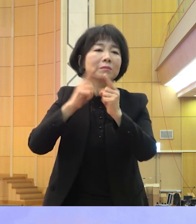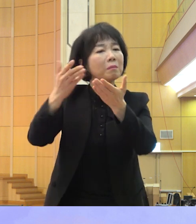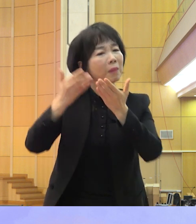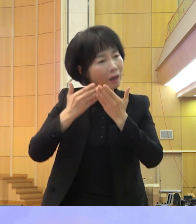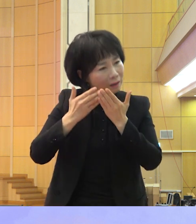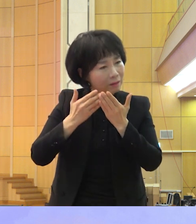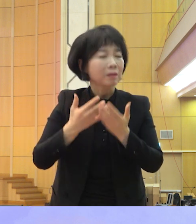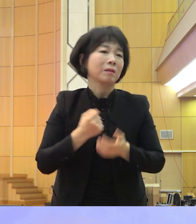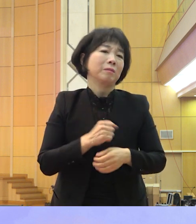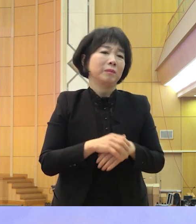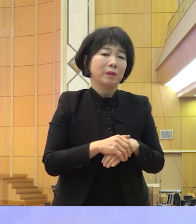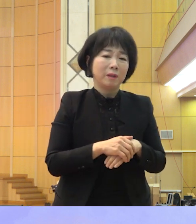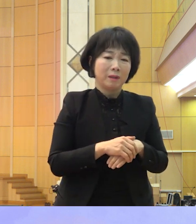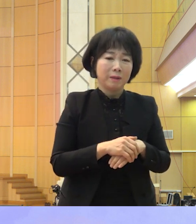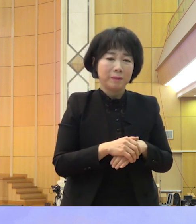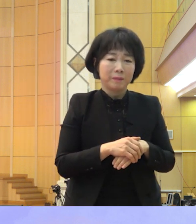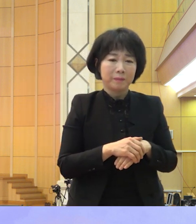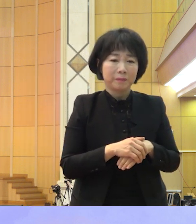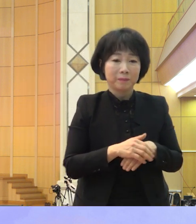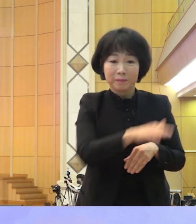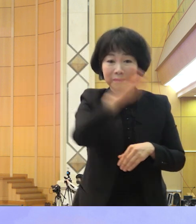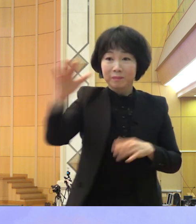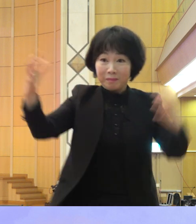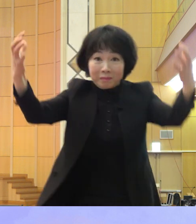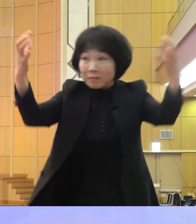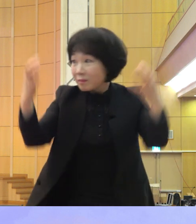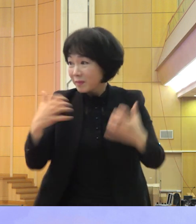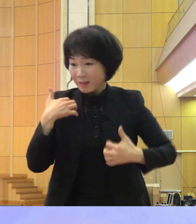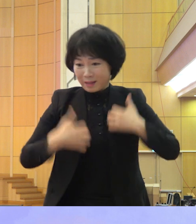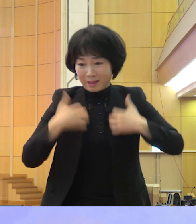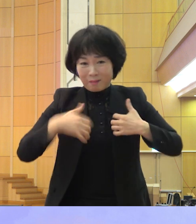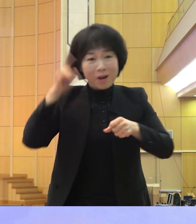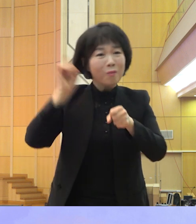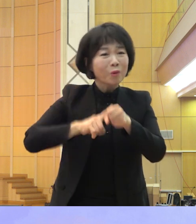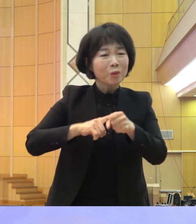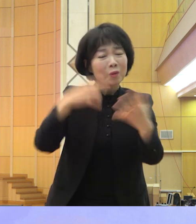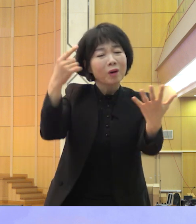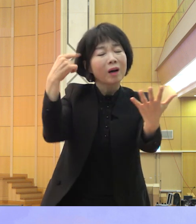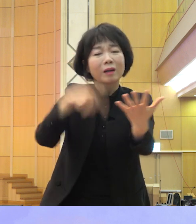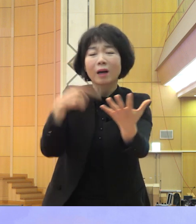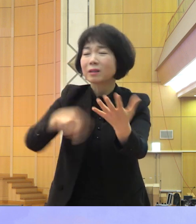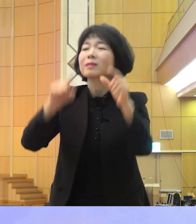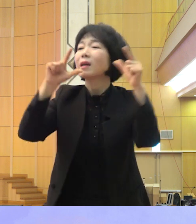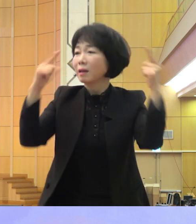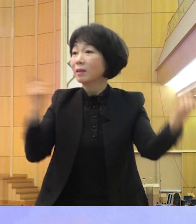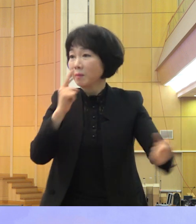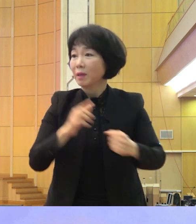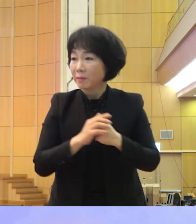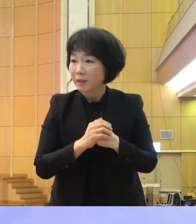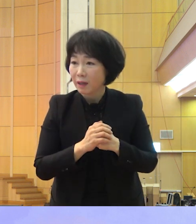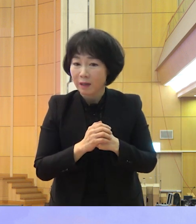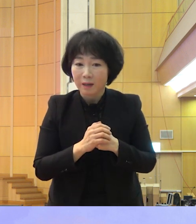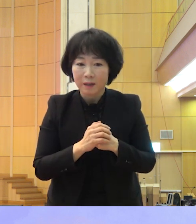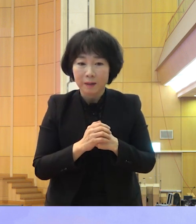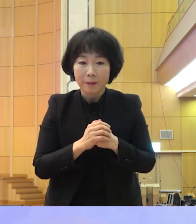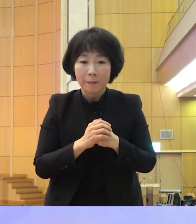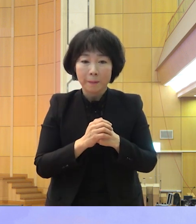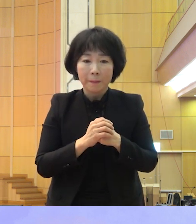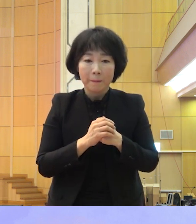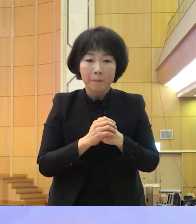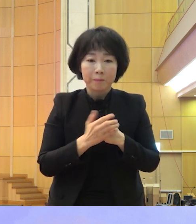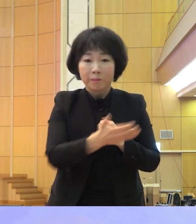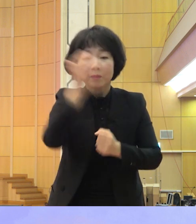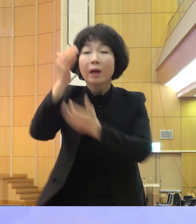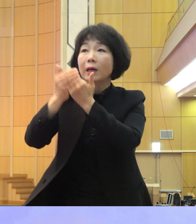코미디장도 아니고 여러분을 무슨 재미있게만 하기 위해서 떠들기 위해서 목사가 강단에 서 있는 게 아니라